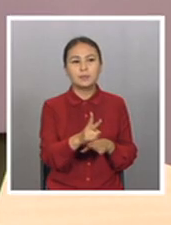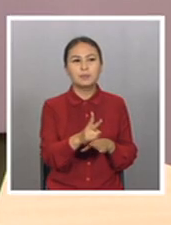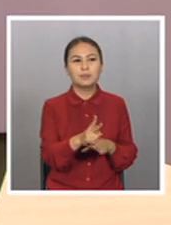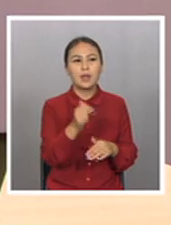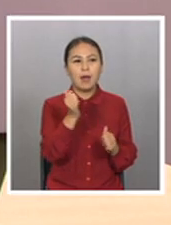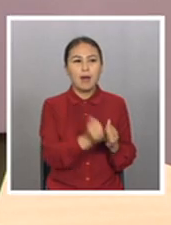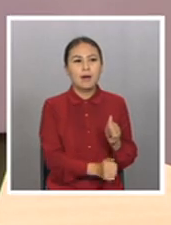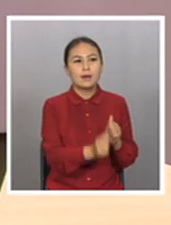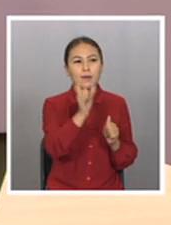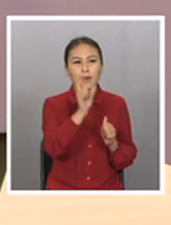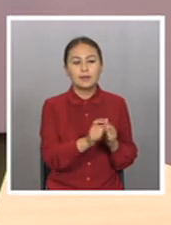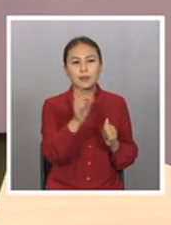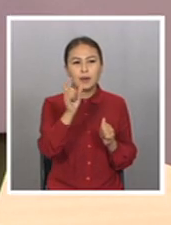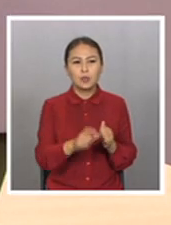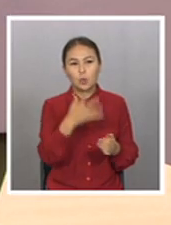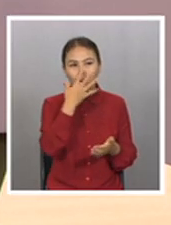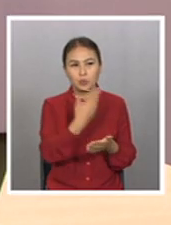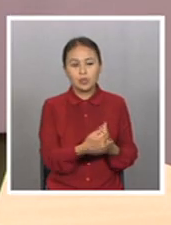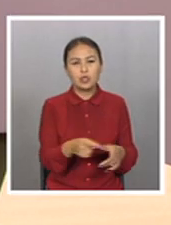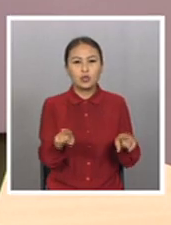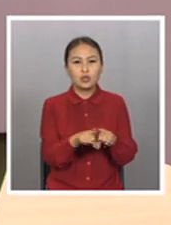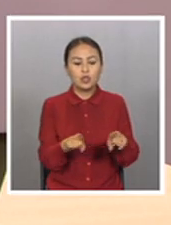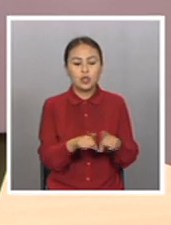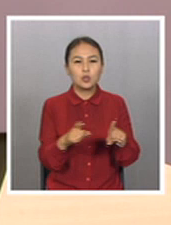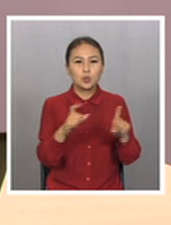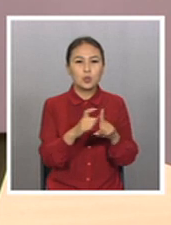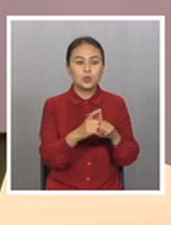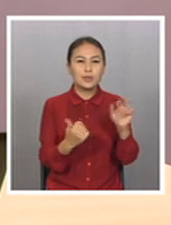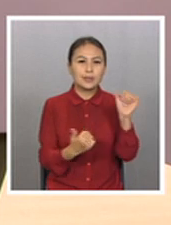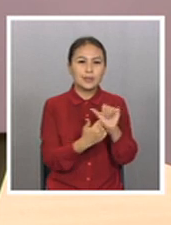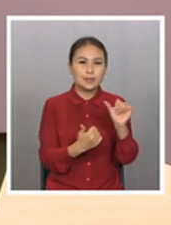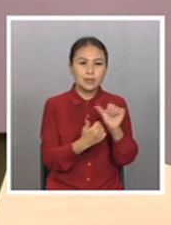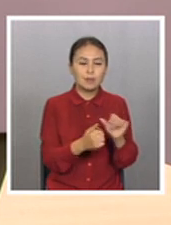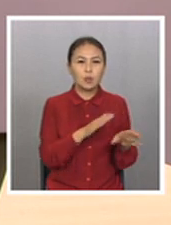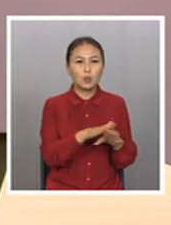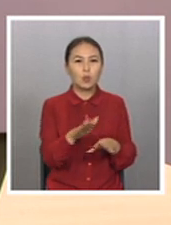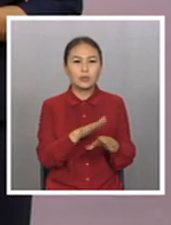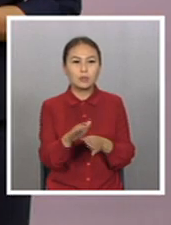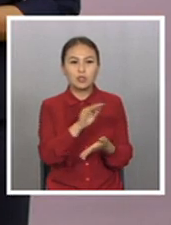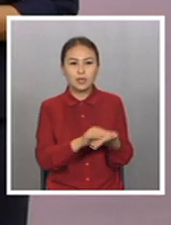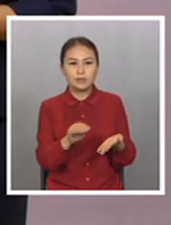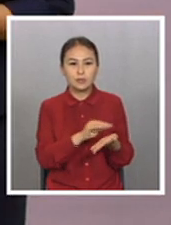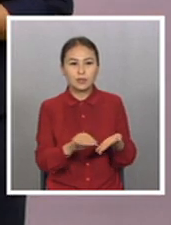Әр қатарды өзіне ұқсас сөз тіркестерімен толықтырып жазыңдар.